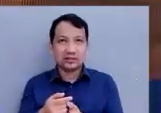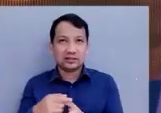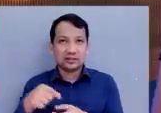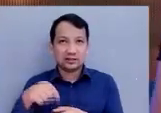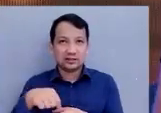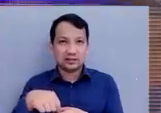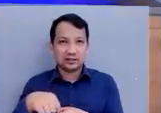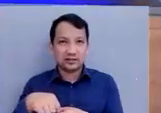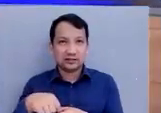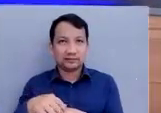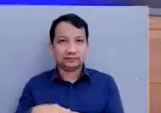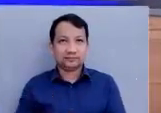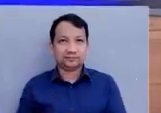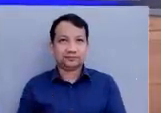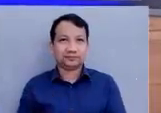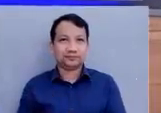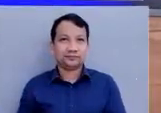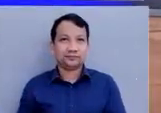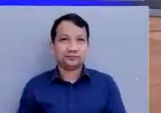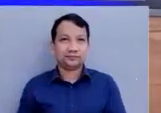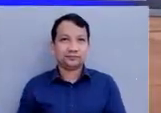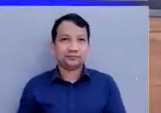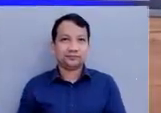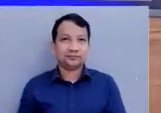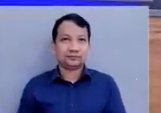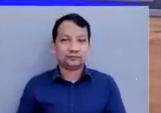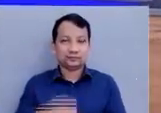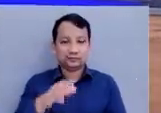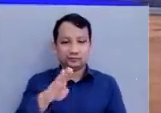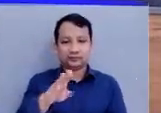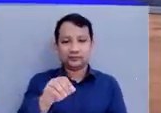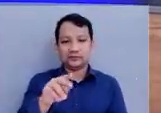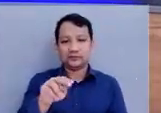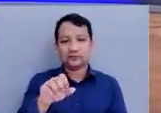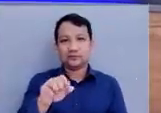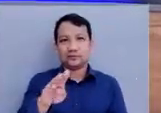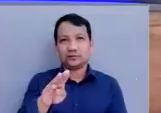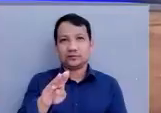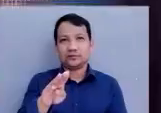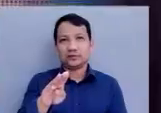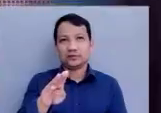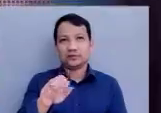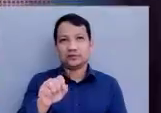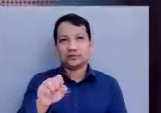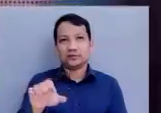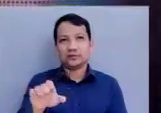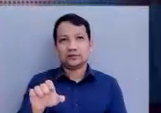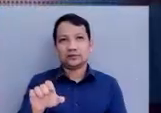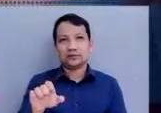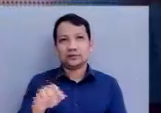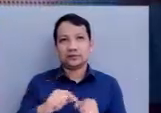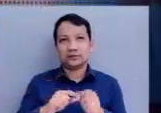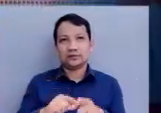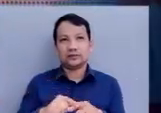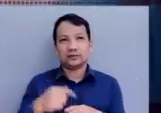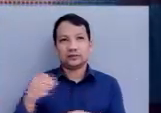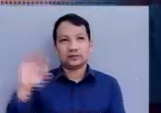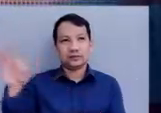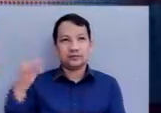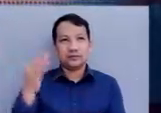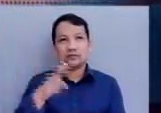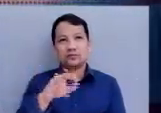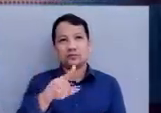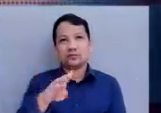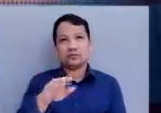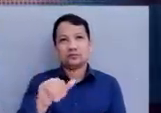gustong-gusto ko po eho poan B base soup Uy Opo originated po parang France po siya eh galing po siya sa